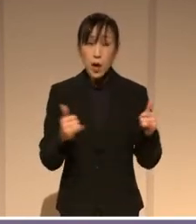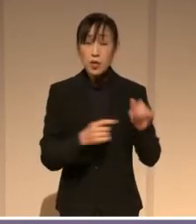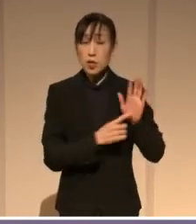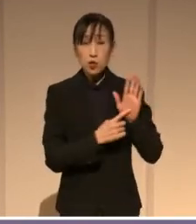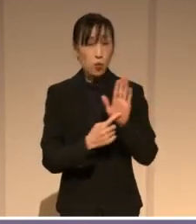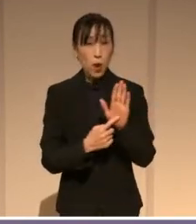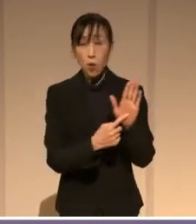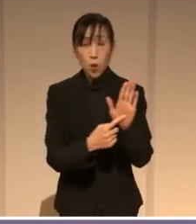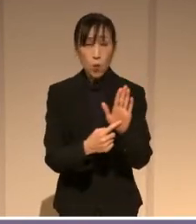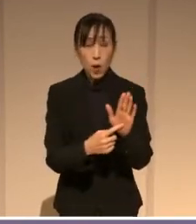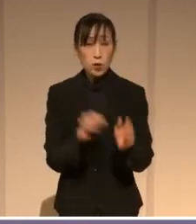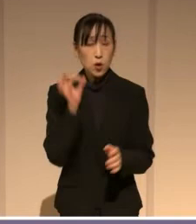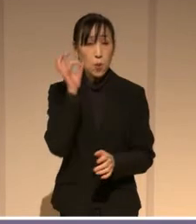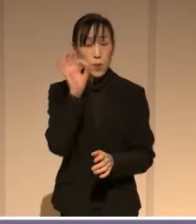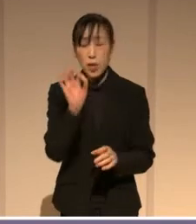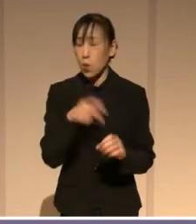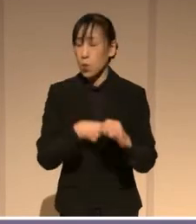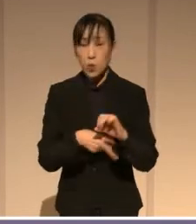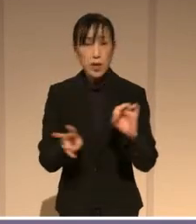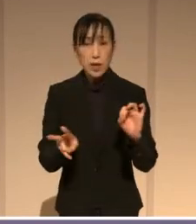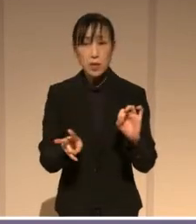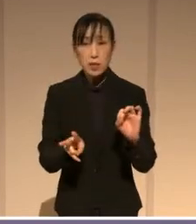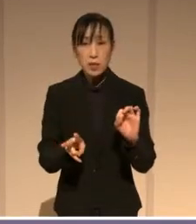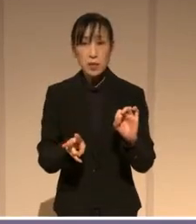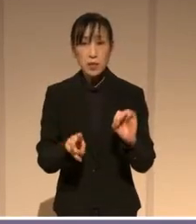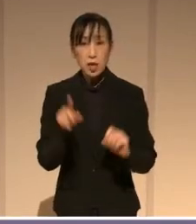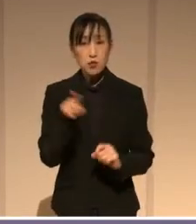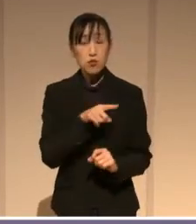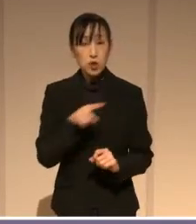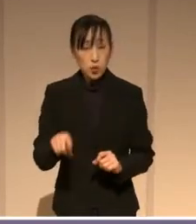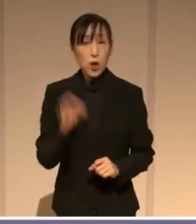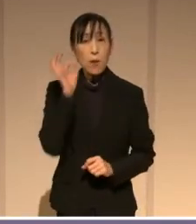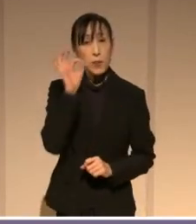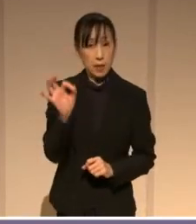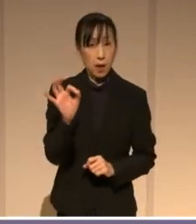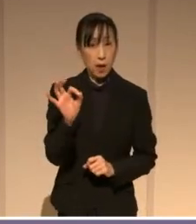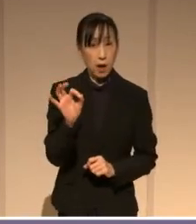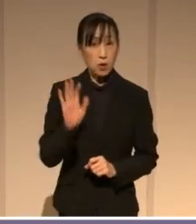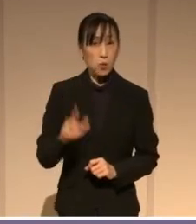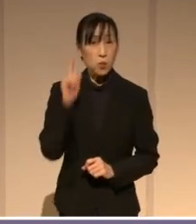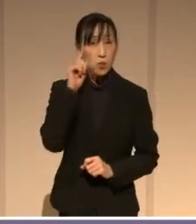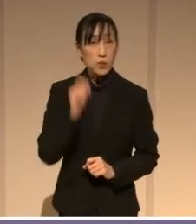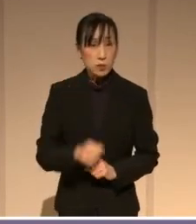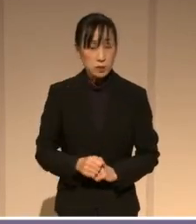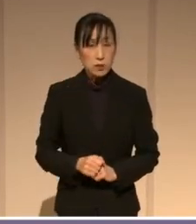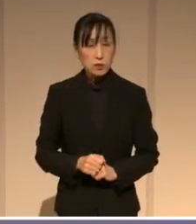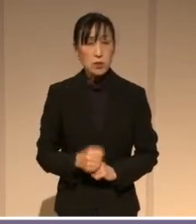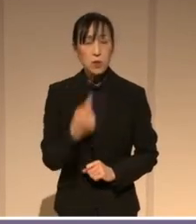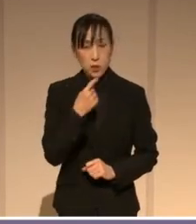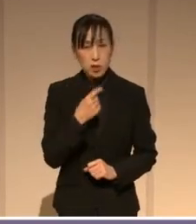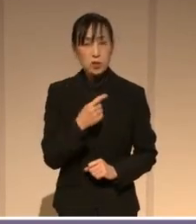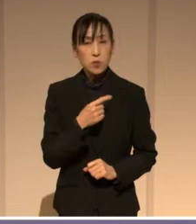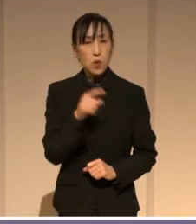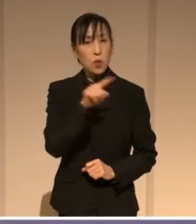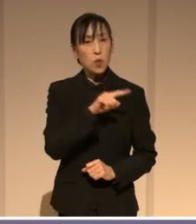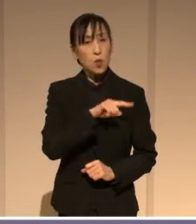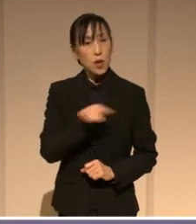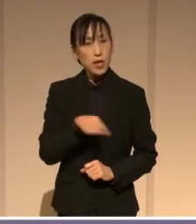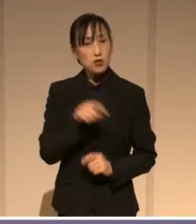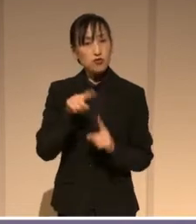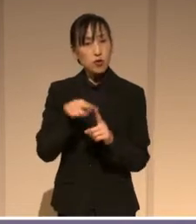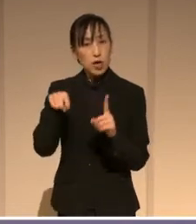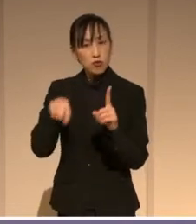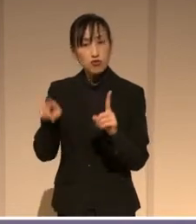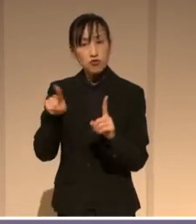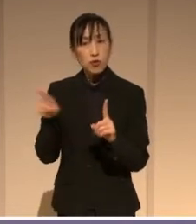人が見る機会がすごいやっぱり多かったと思って僕もなんかこう snsところで乾燥もらうのは初めてこんなのみ